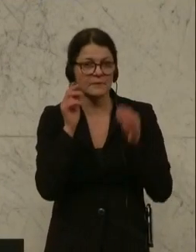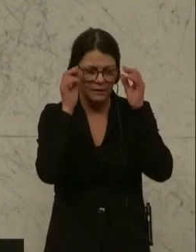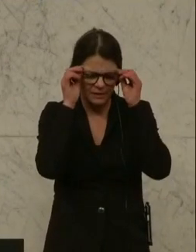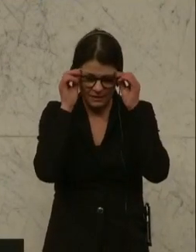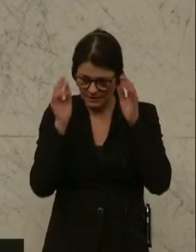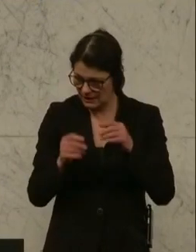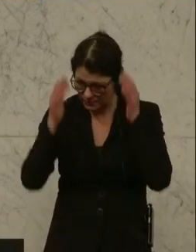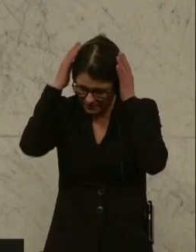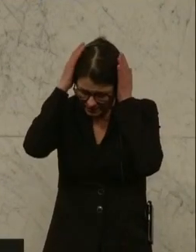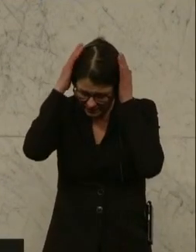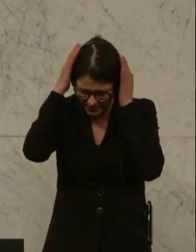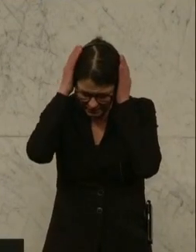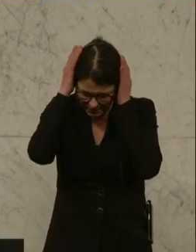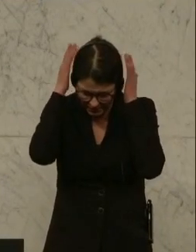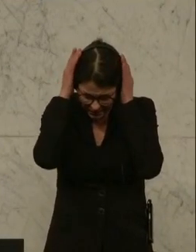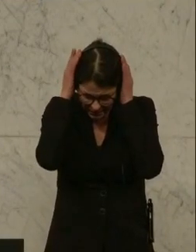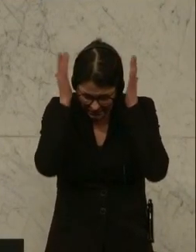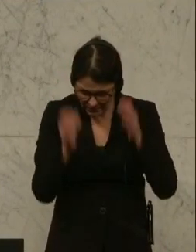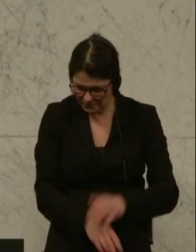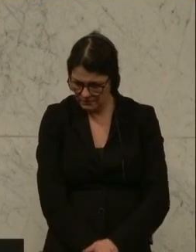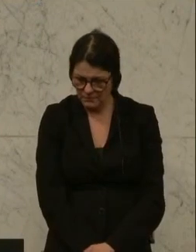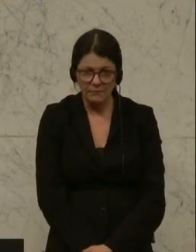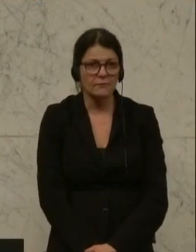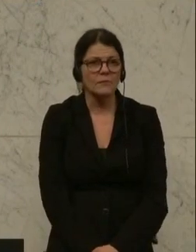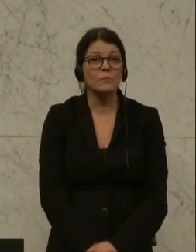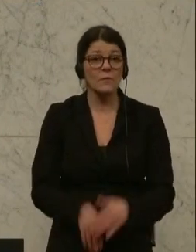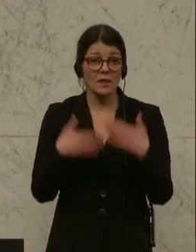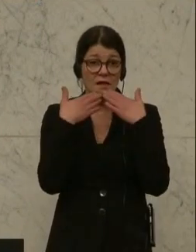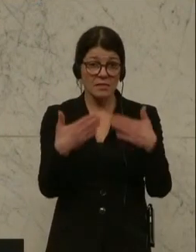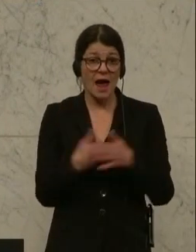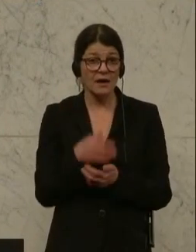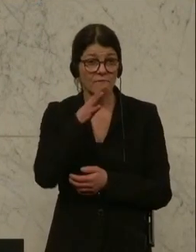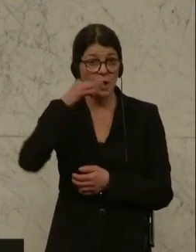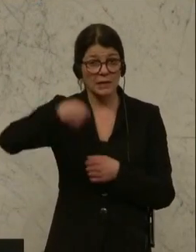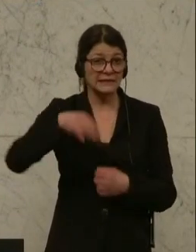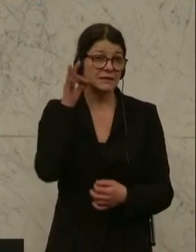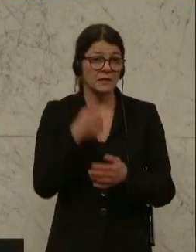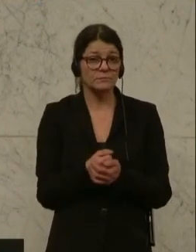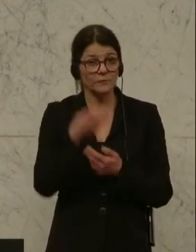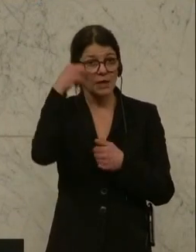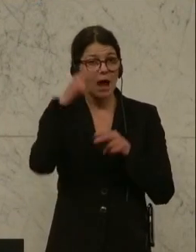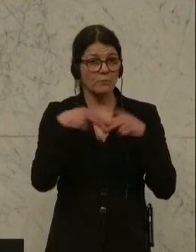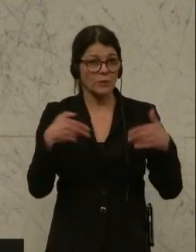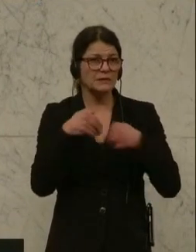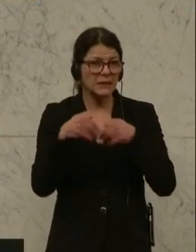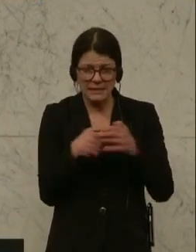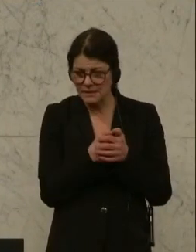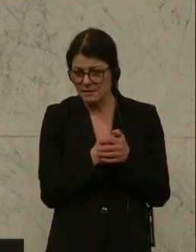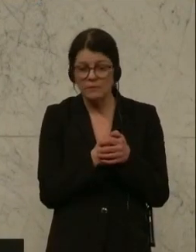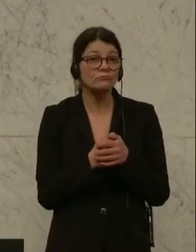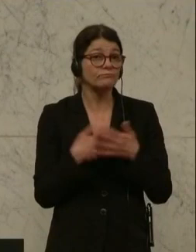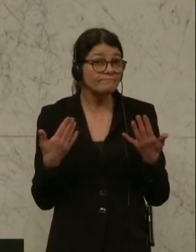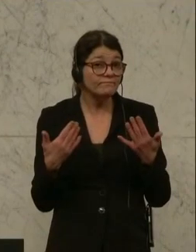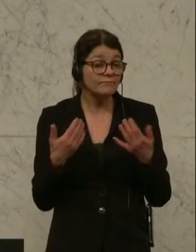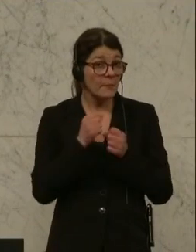barrierefreies Wahllokal angeboten werden im Verfassungsausschuss hat auch die Opposition ihre Zustimmung zur wahlrechtsnummer weil es signalisiert in